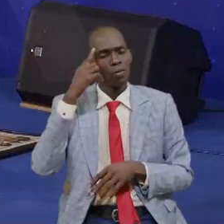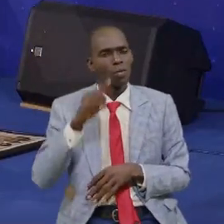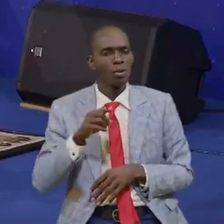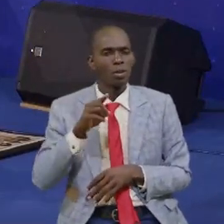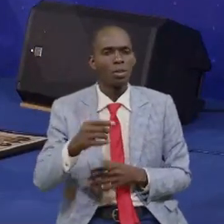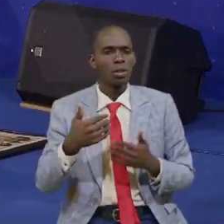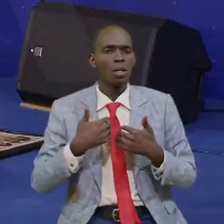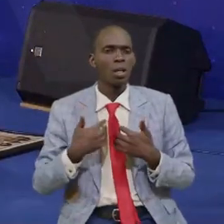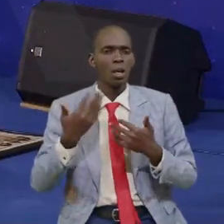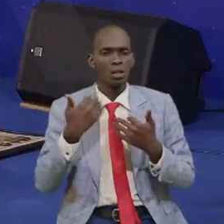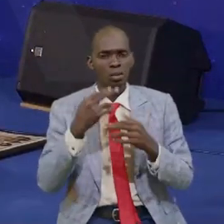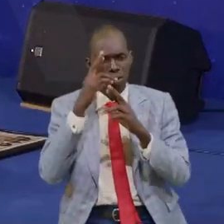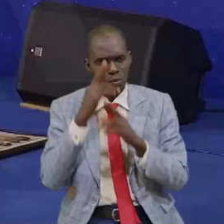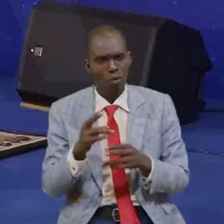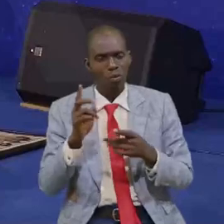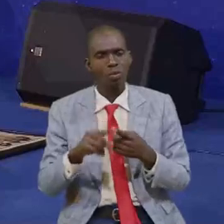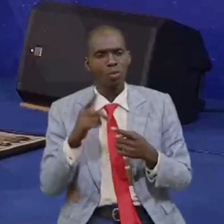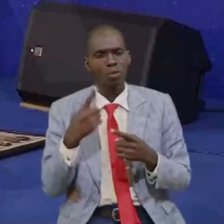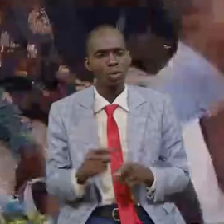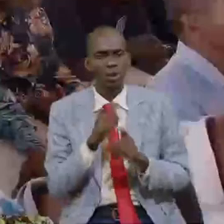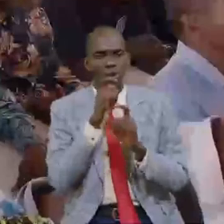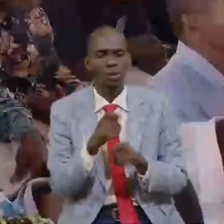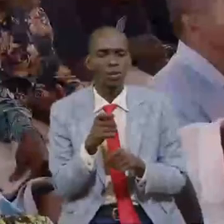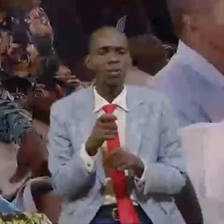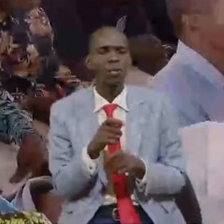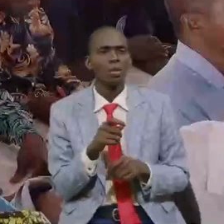rémunération. Verset 27.